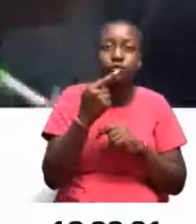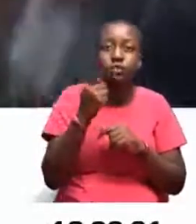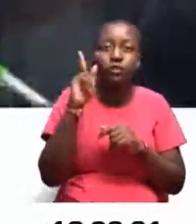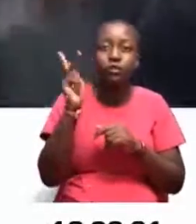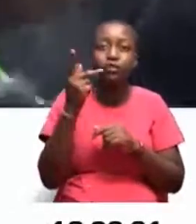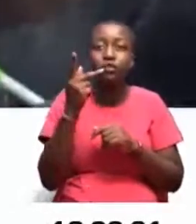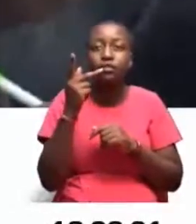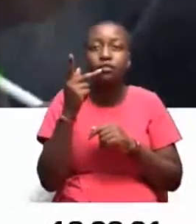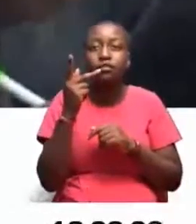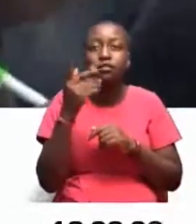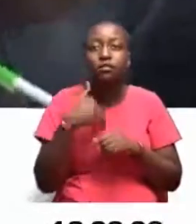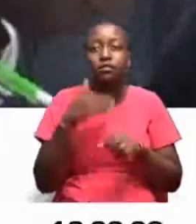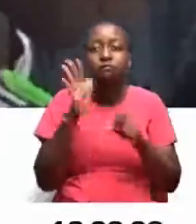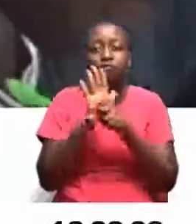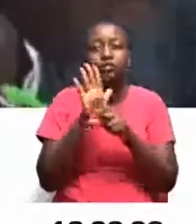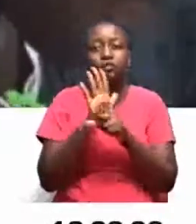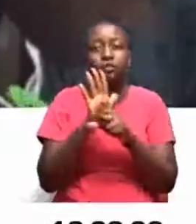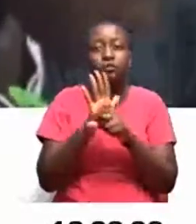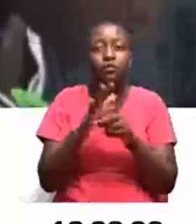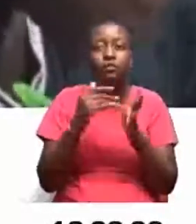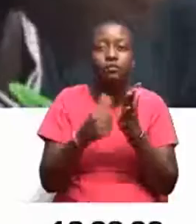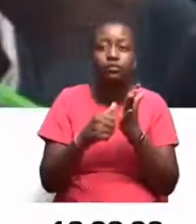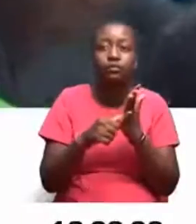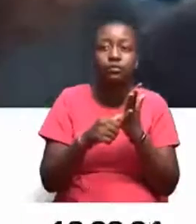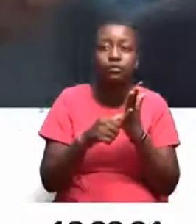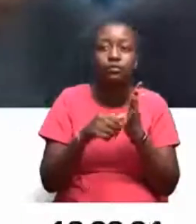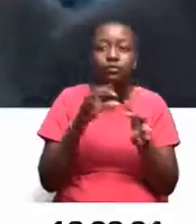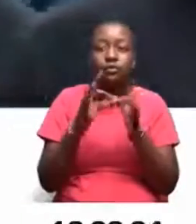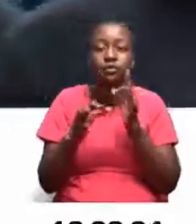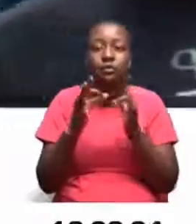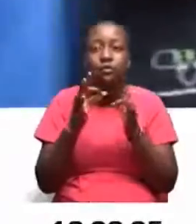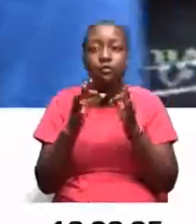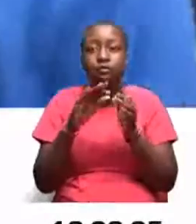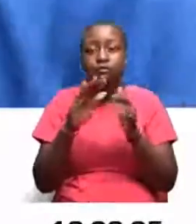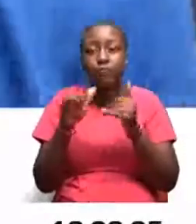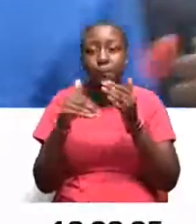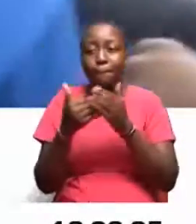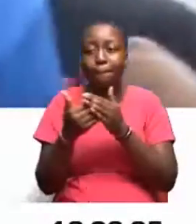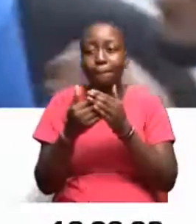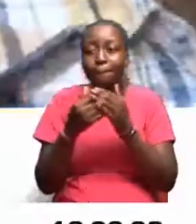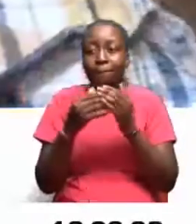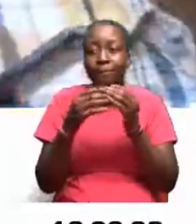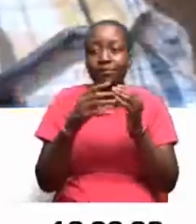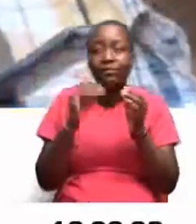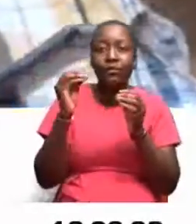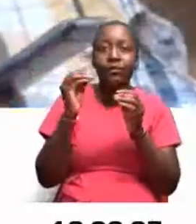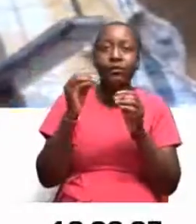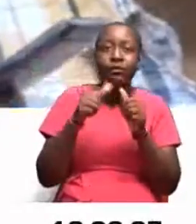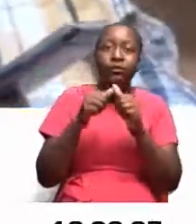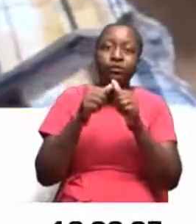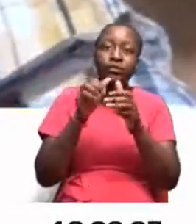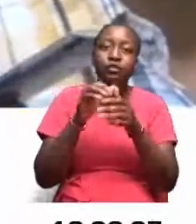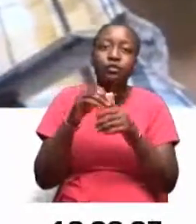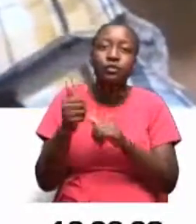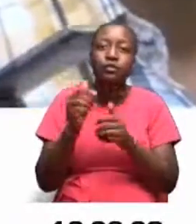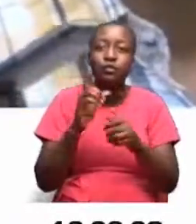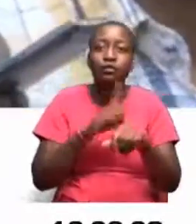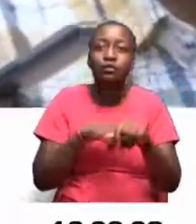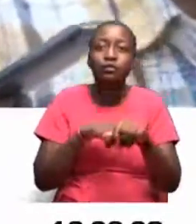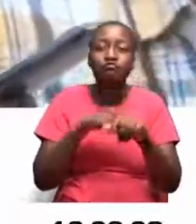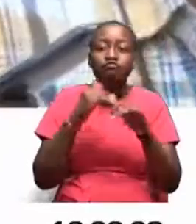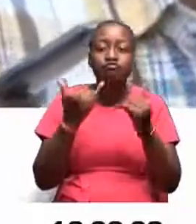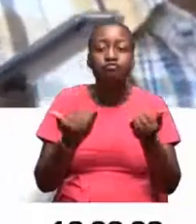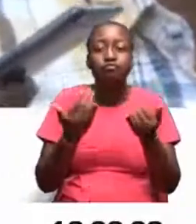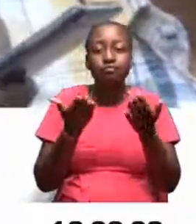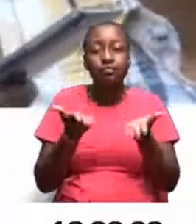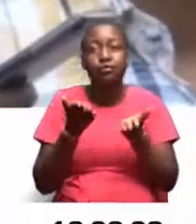maswali chungu nzima, ikiwa idadi ya watu wanaopotea kwa njia ya kutatanisha inaongezeka kila uchao, kwamba hapa Kenya sasa